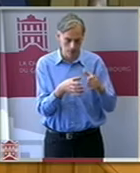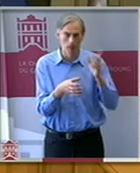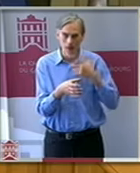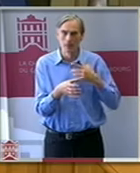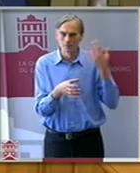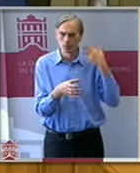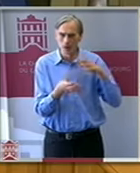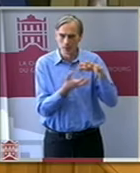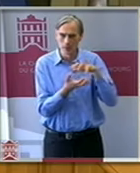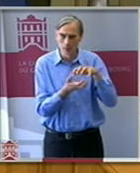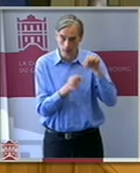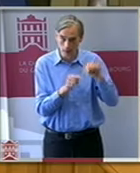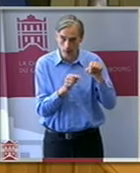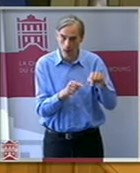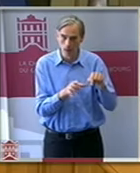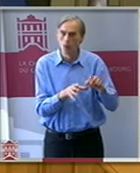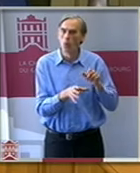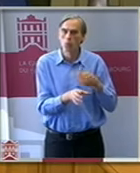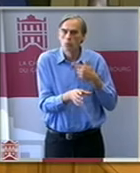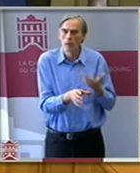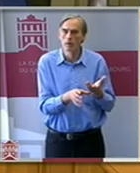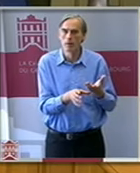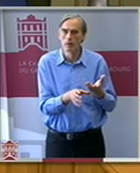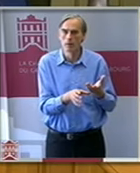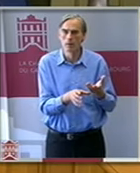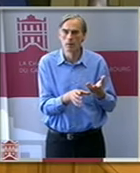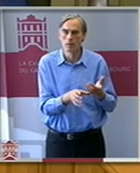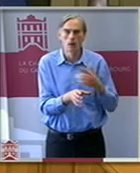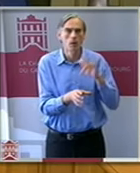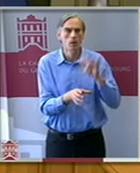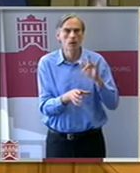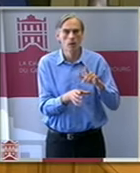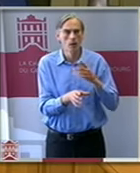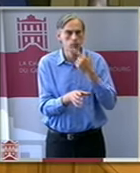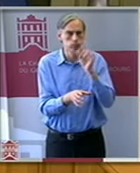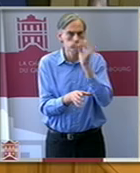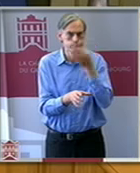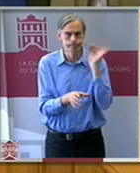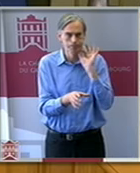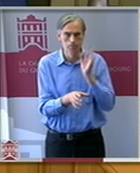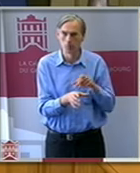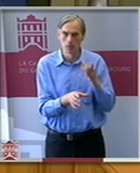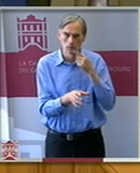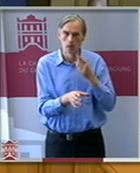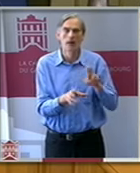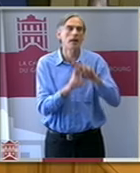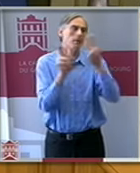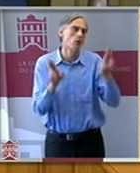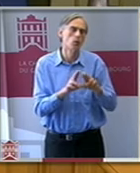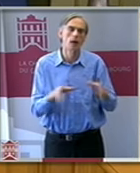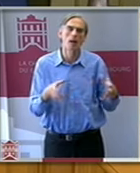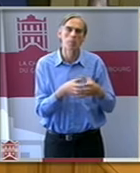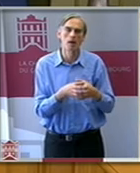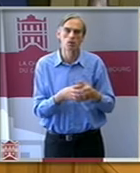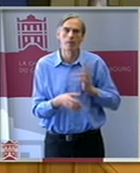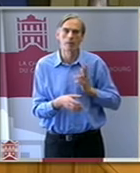die Reaktion von der sogenannten Communauté internationale gewährt wird. Communauté internationale klingt zwar gut, also aber meistens